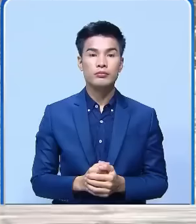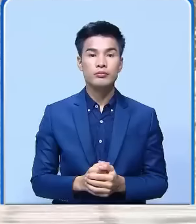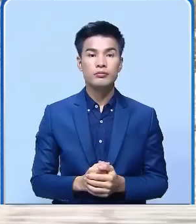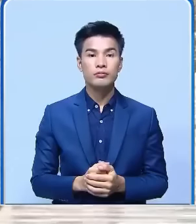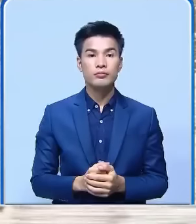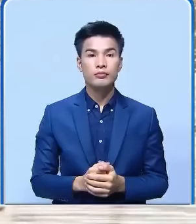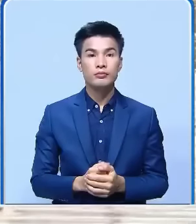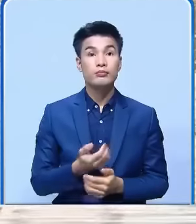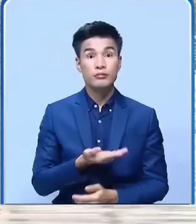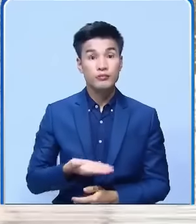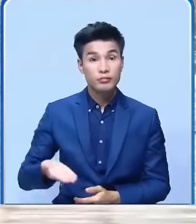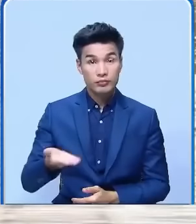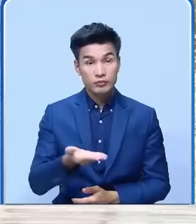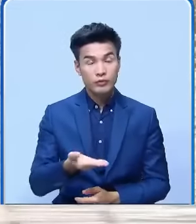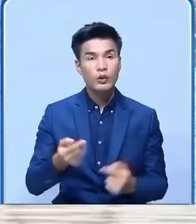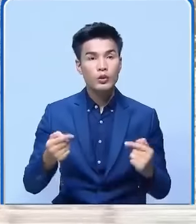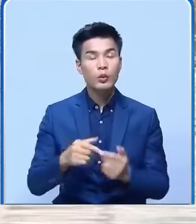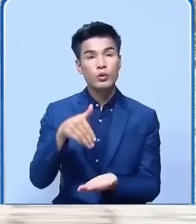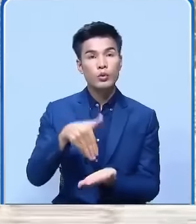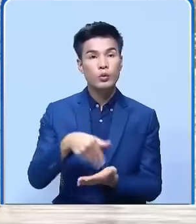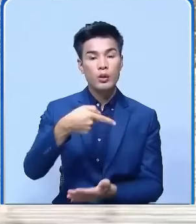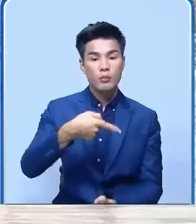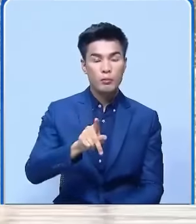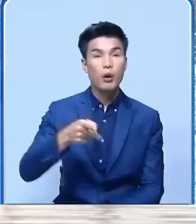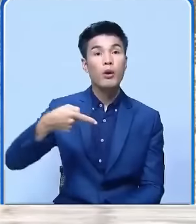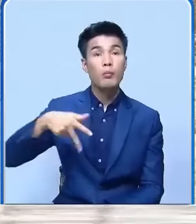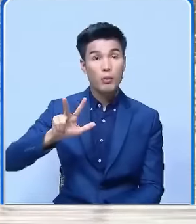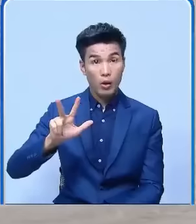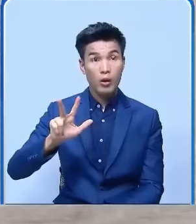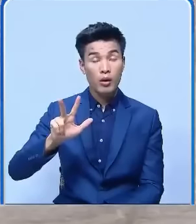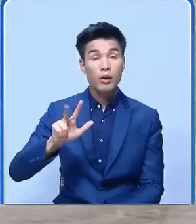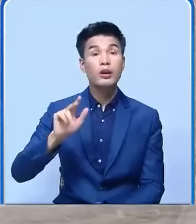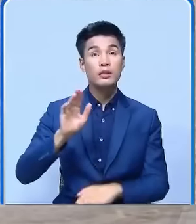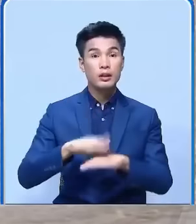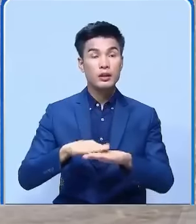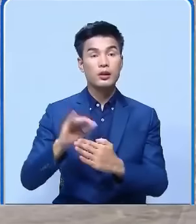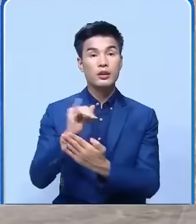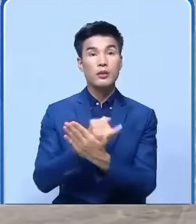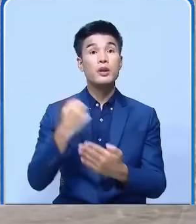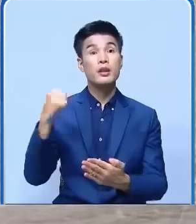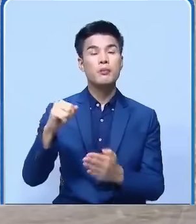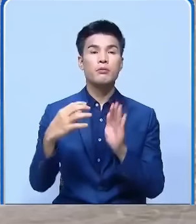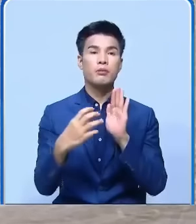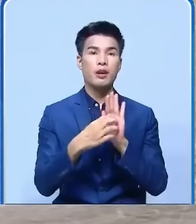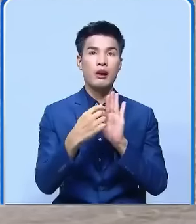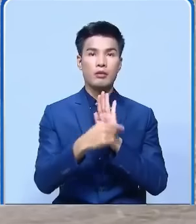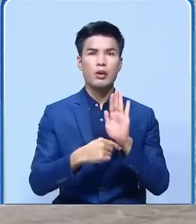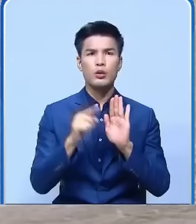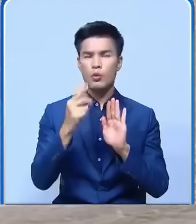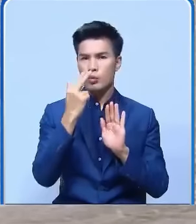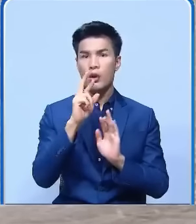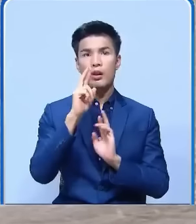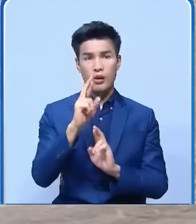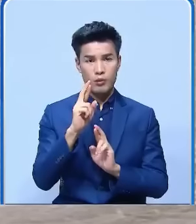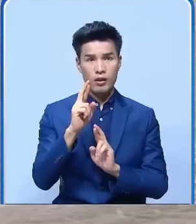คุณผู้ชมคะขณะที่กรมป้องกันและบรรเทาสาธารณภัยหรือปภ.เตือน10จังหวัดภาคกลางที่ต้องระวังนะ